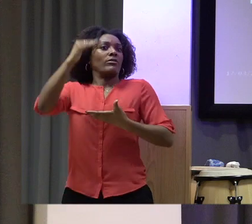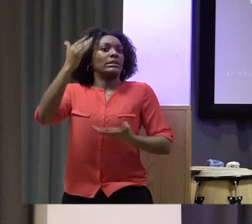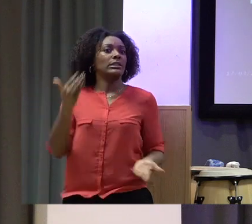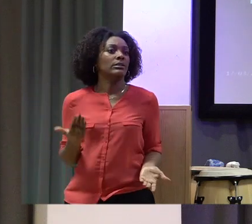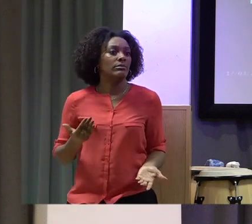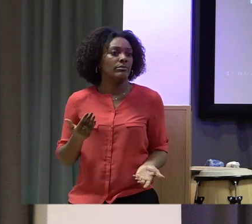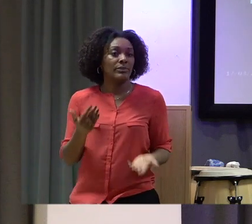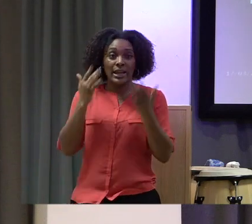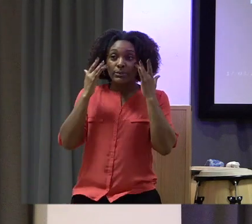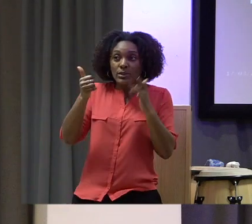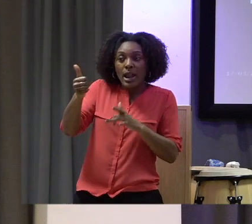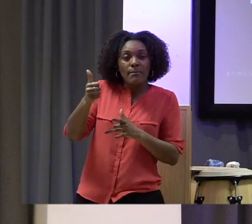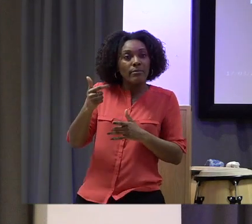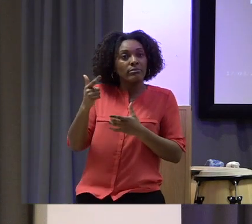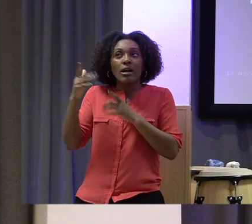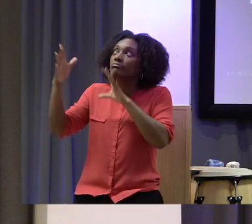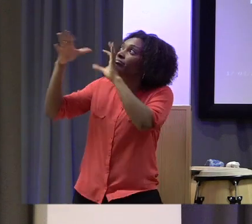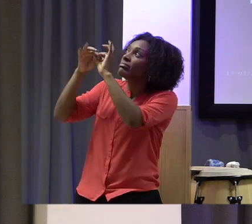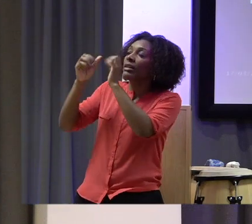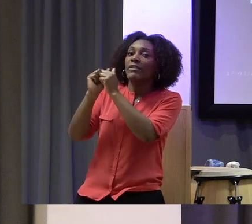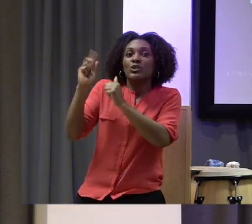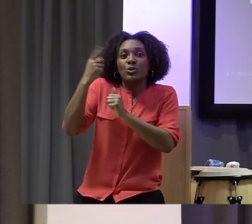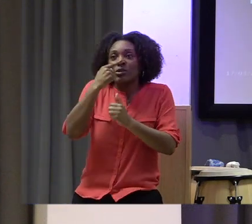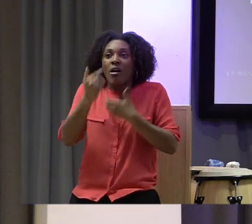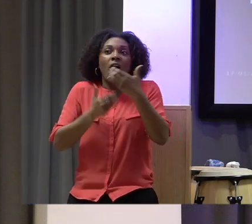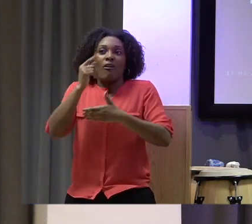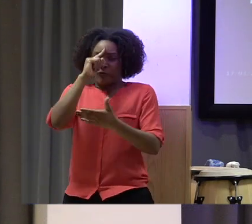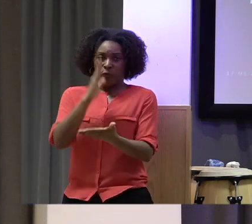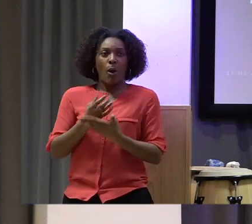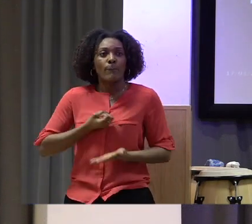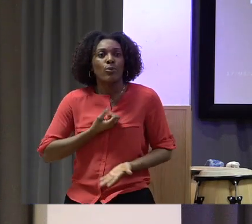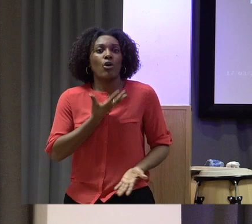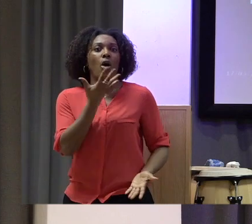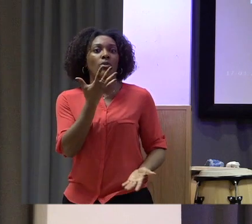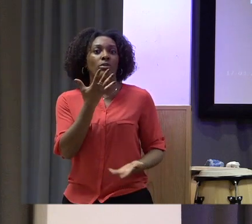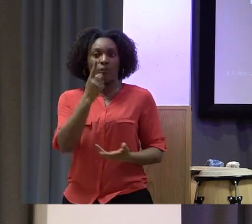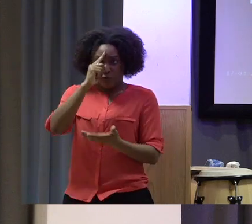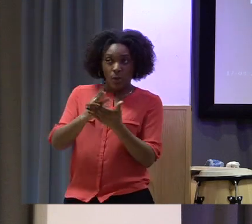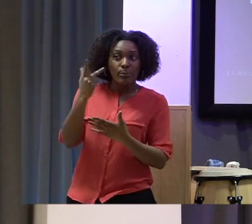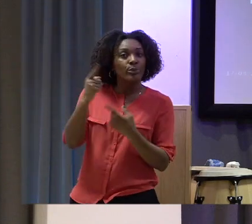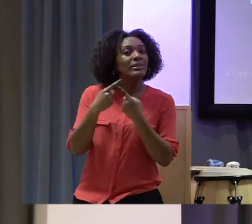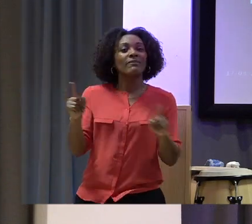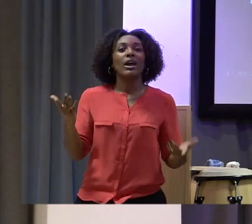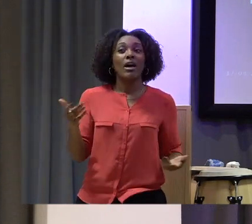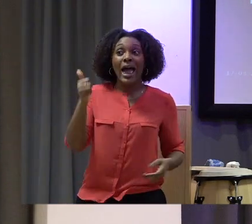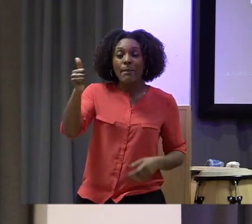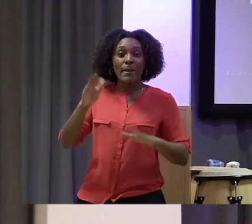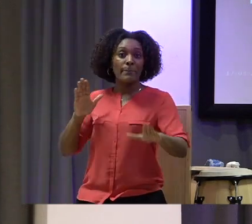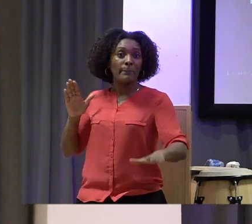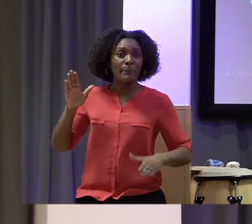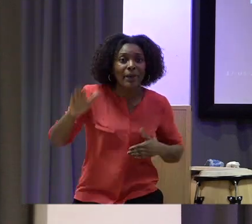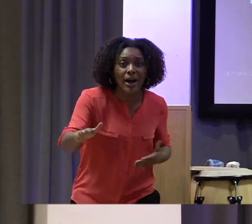Cette expérience lui a permis d'avoir une foi en Dieu différente. Elle a franchi un